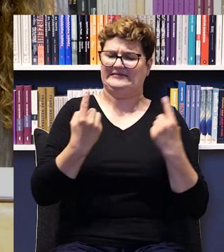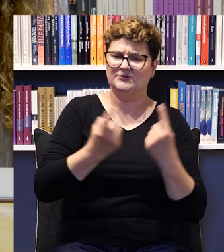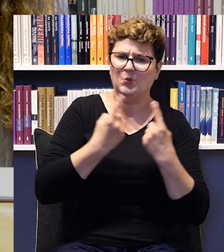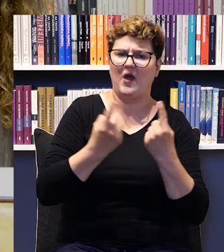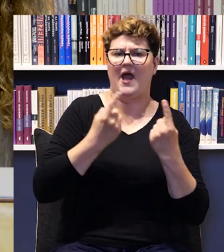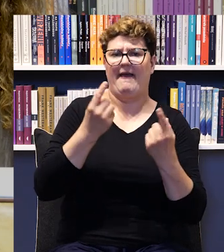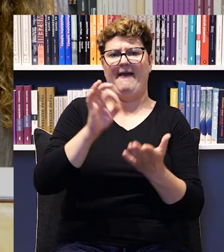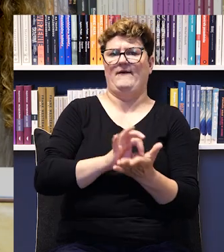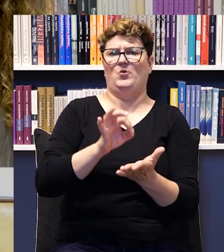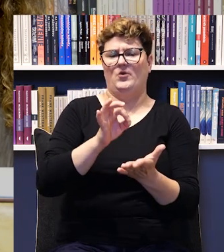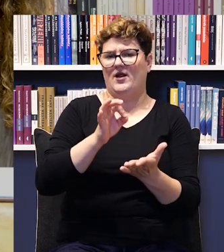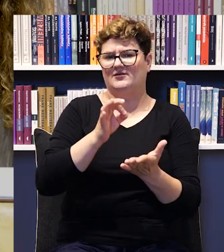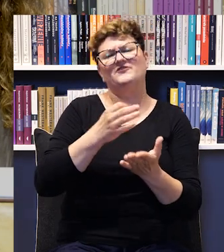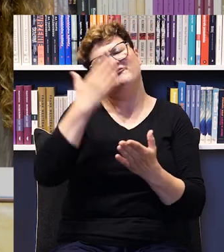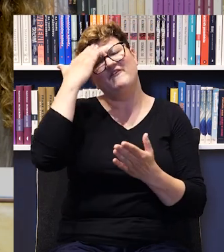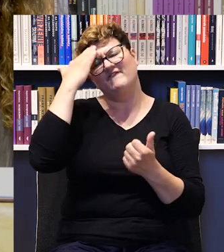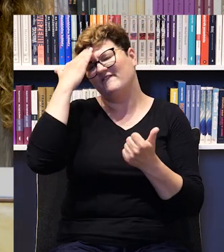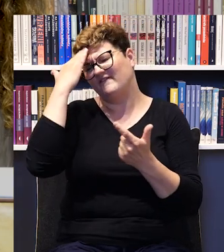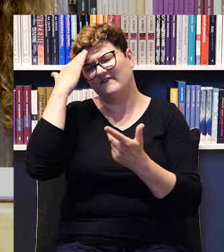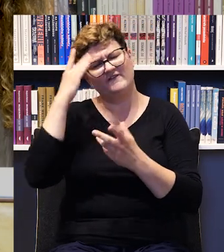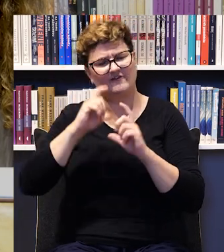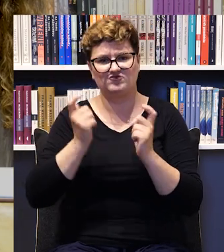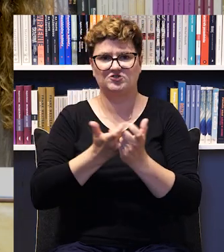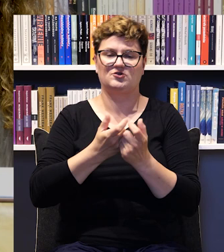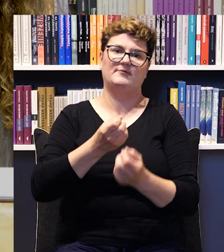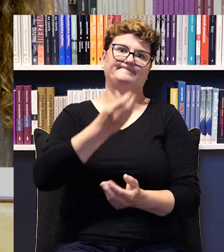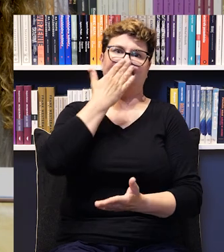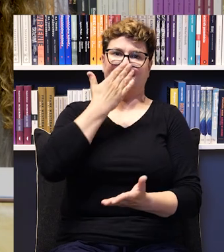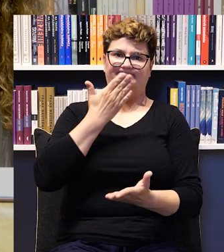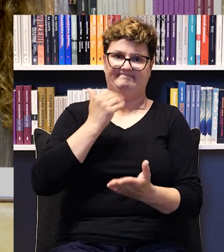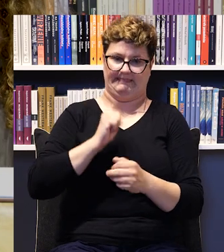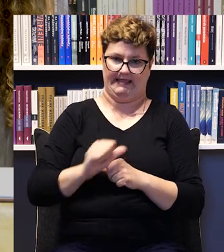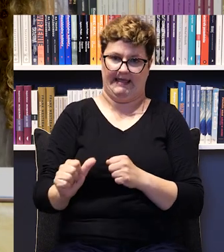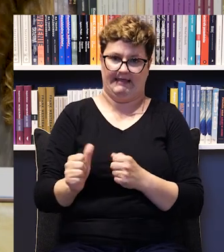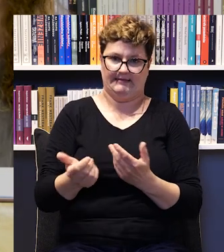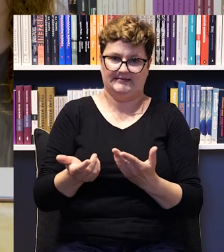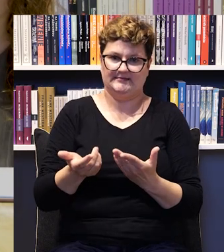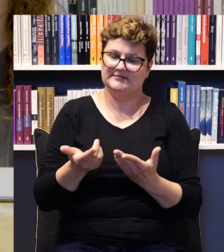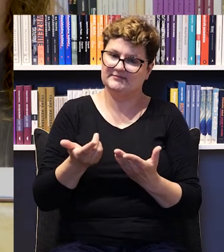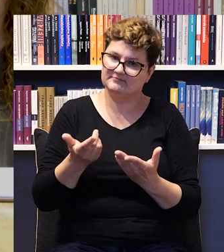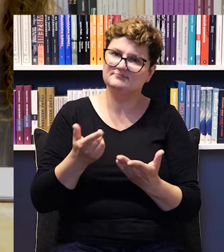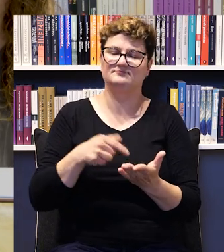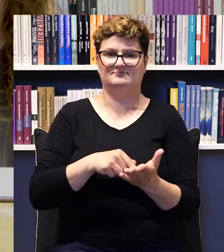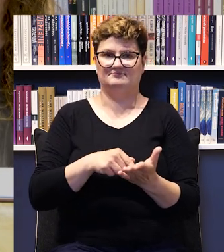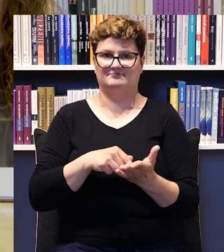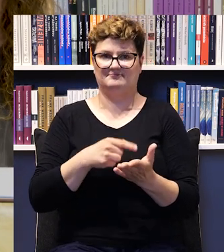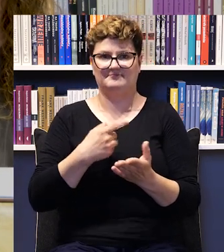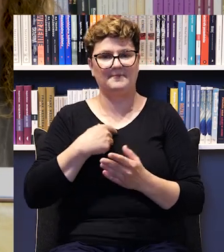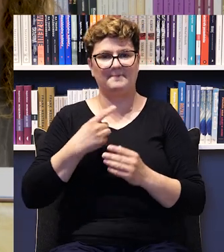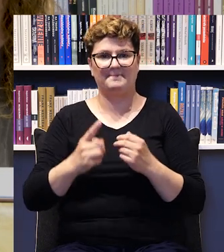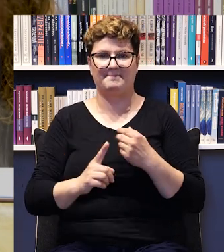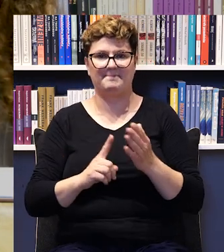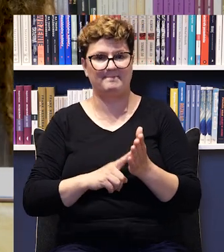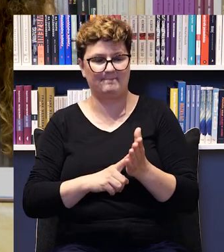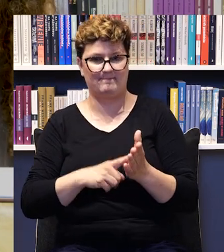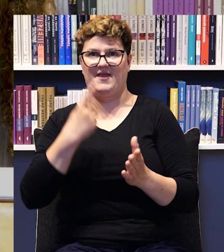których niby wszystko wiedziałyśmy, a i tak coś poszło nie tak, no nie? I że jakimś takim też pierwszym odruchem wtedy